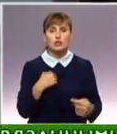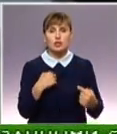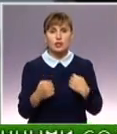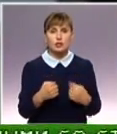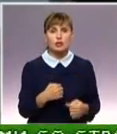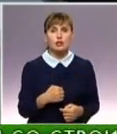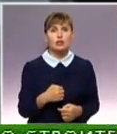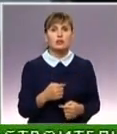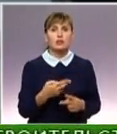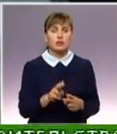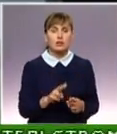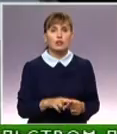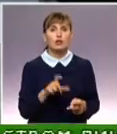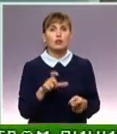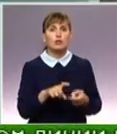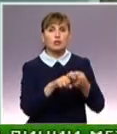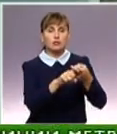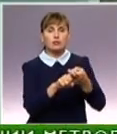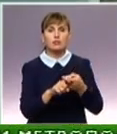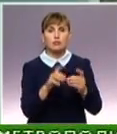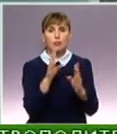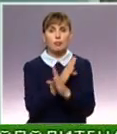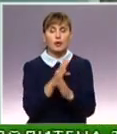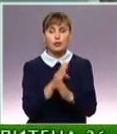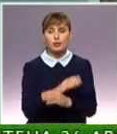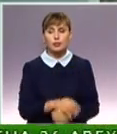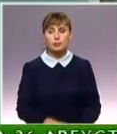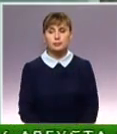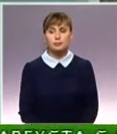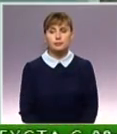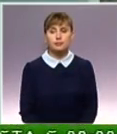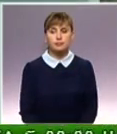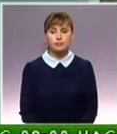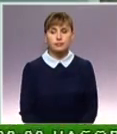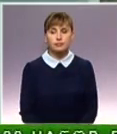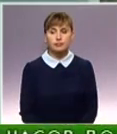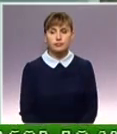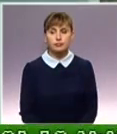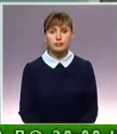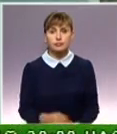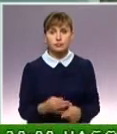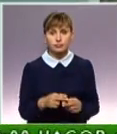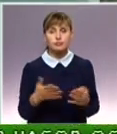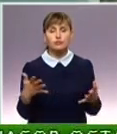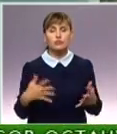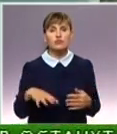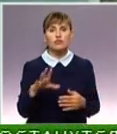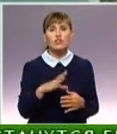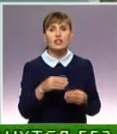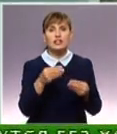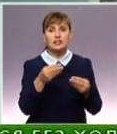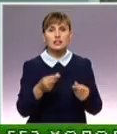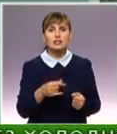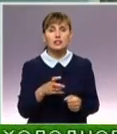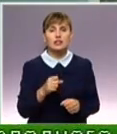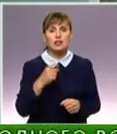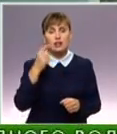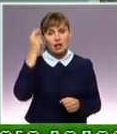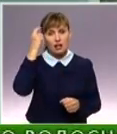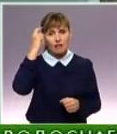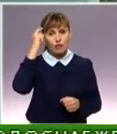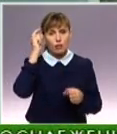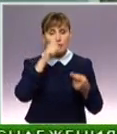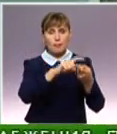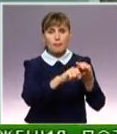страдают метеозависимые люди. Изменение магнитного поля, говорю, да, это больше всего действует на головной мозг. В